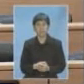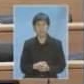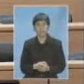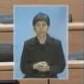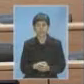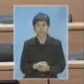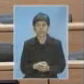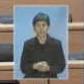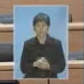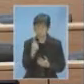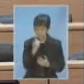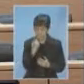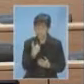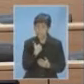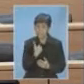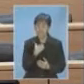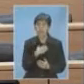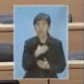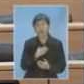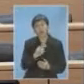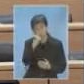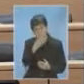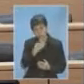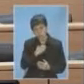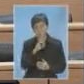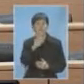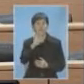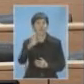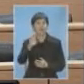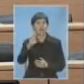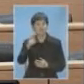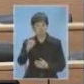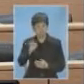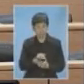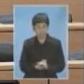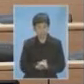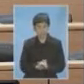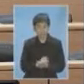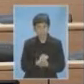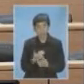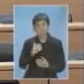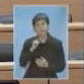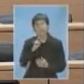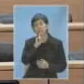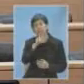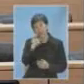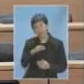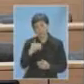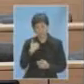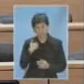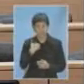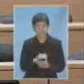ท่านประธานครับอีกเรื่องหนึ่งนะฮะที่ต้องยกให้ท่านได้ดูก็คือเรื่อง Facebook รัฐสภาไทยซึ่งท่านสิริโชคโสภาเคยถามมาแล้วน